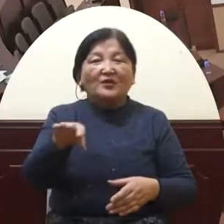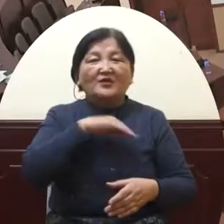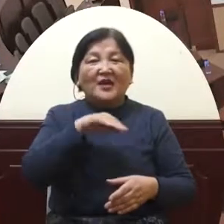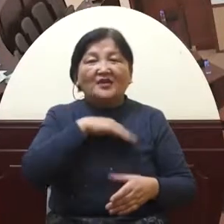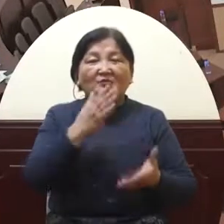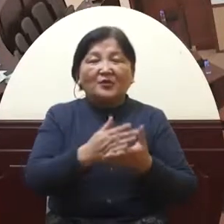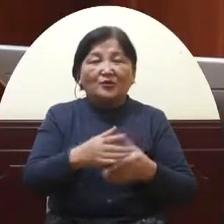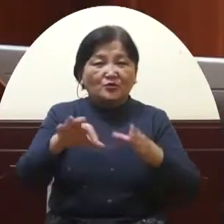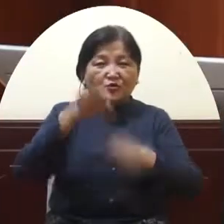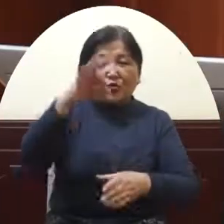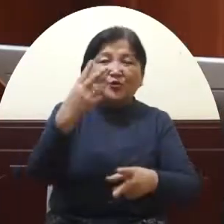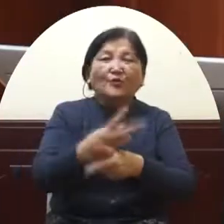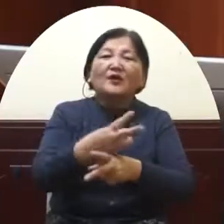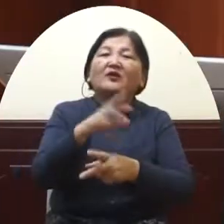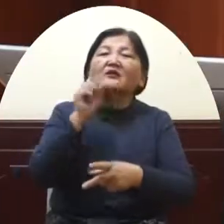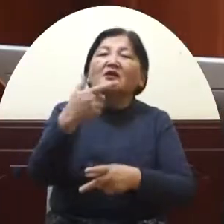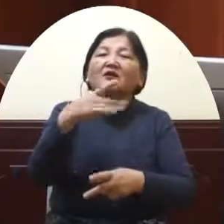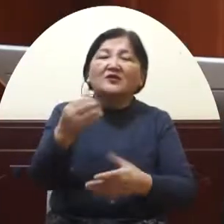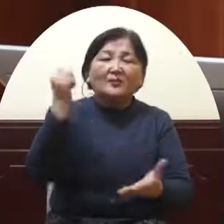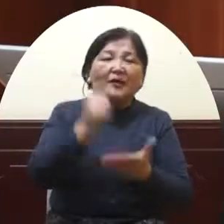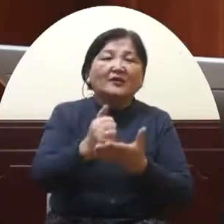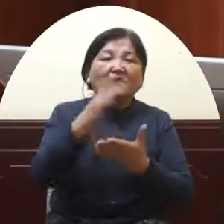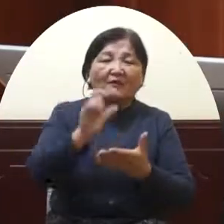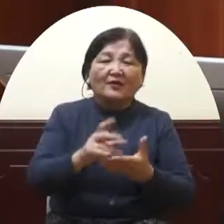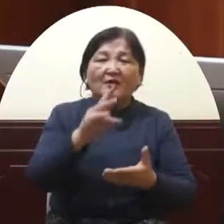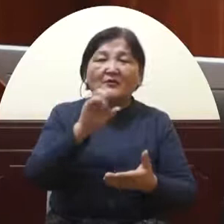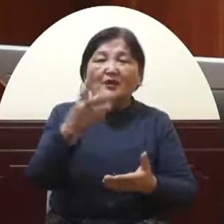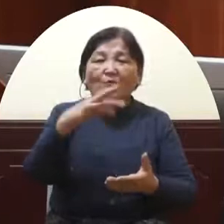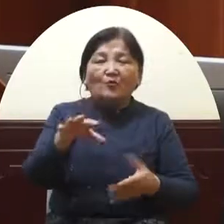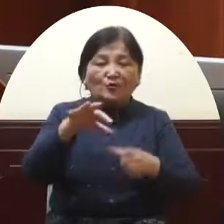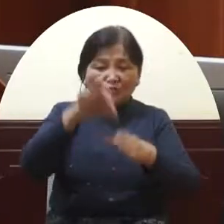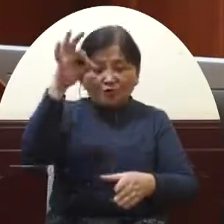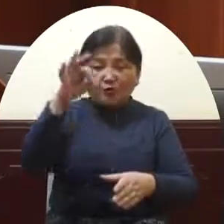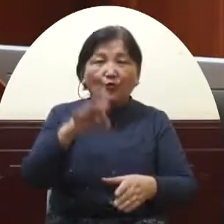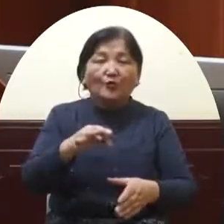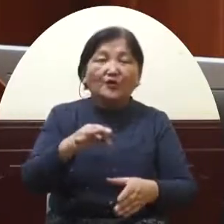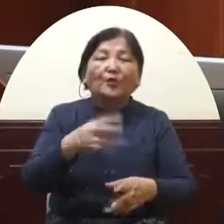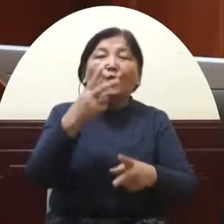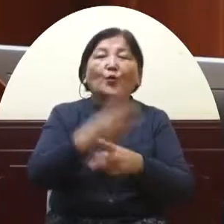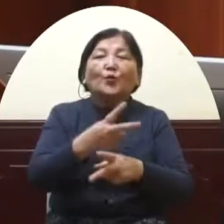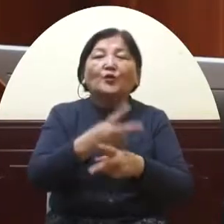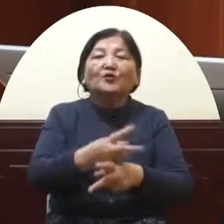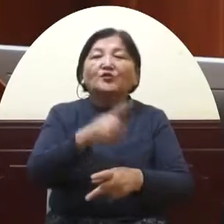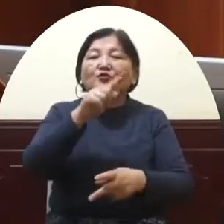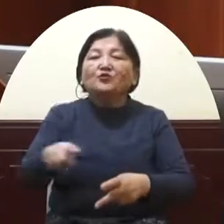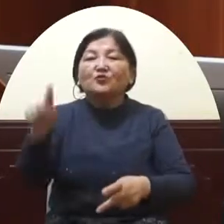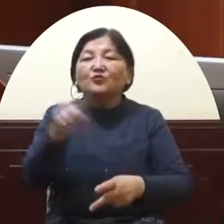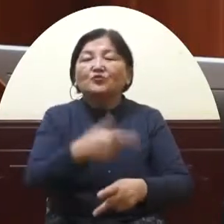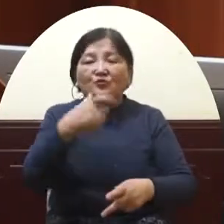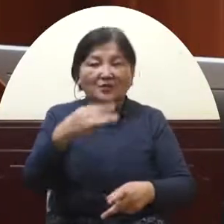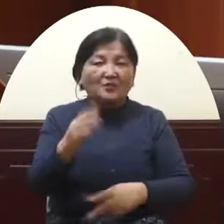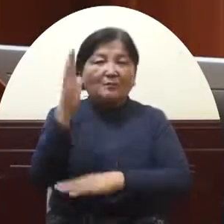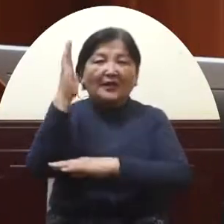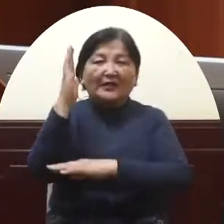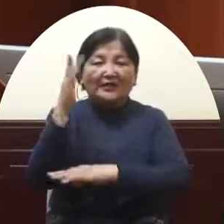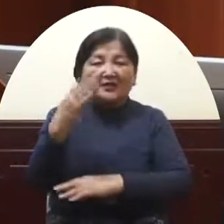хуулийг яах гэж баталдаг юм. Намууд бол бараг ингэж ойлгосон. Сонгуулийн хуулийг зөрчих гэж баталдаг гэж бодох байх. Уул нь бол энэ сонгуулийн